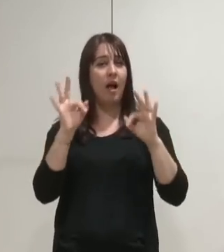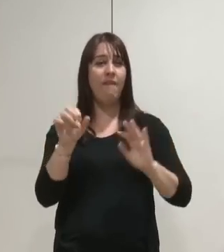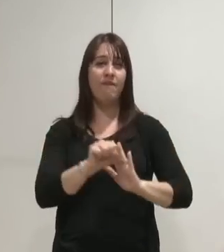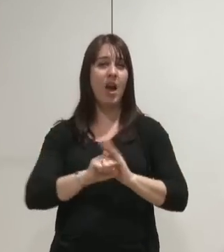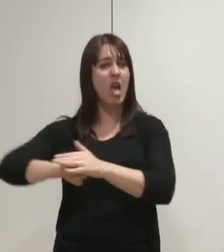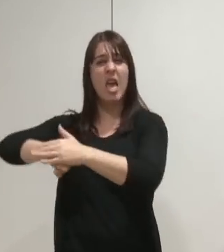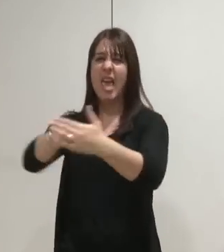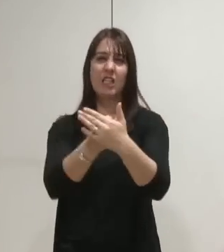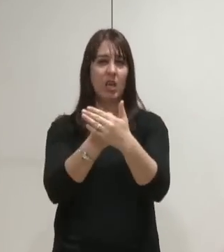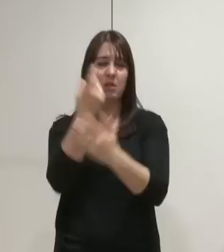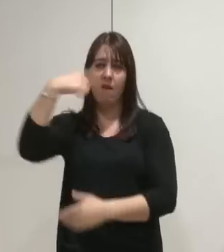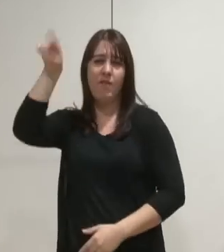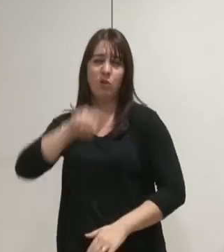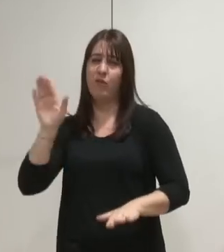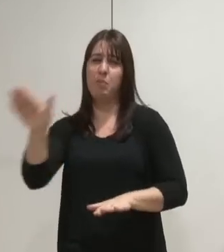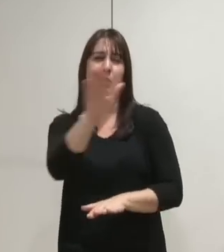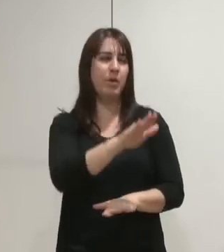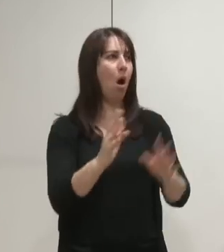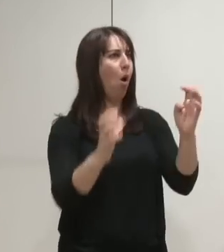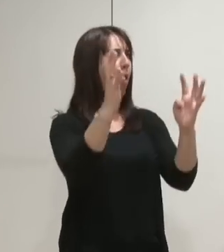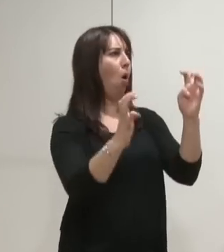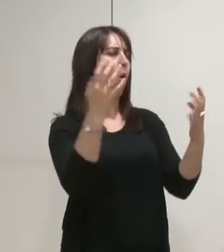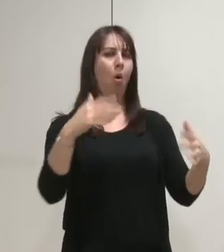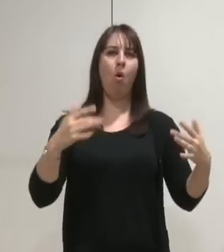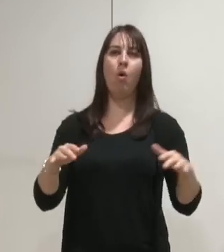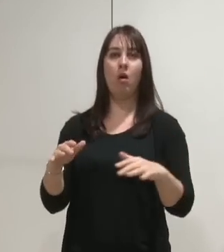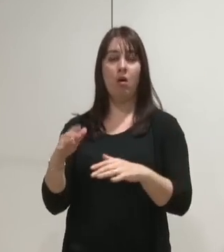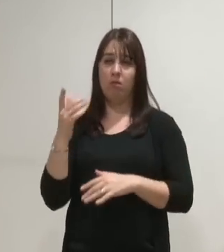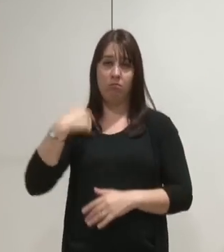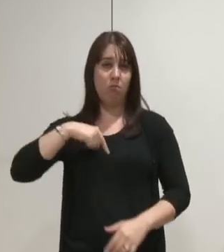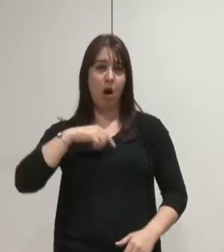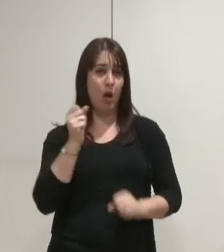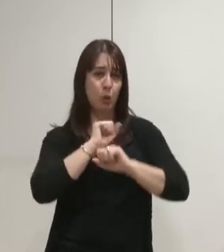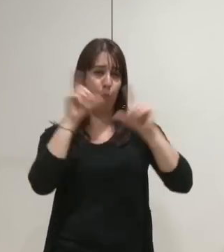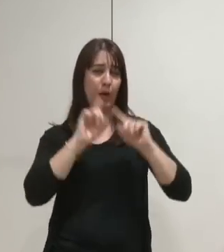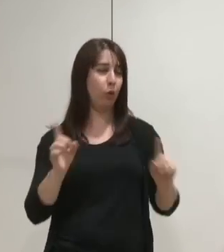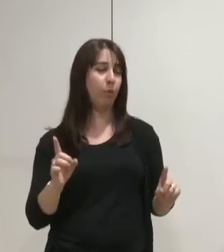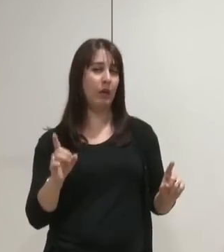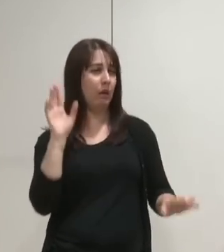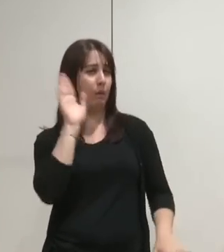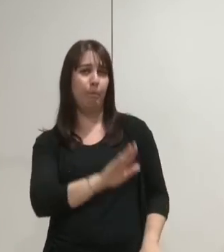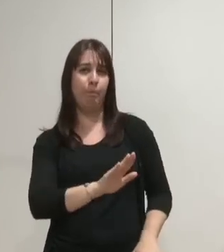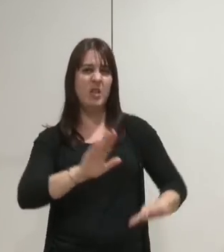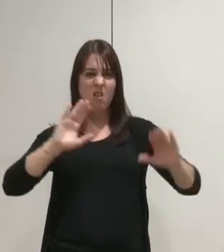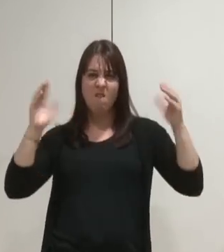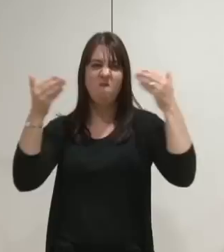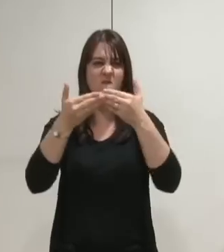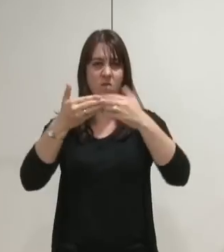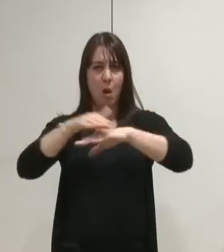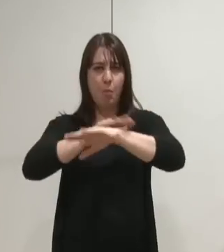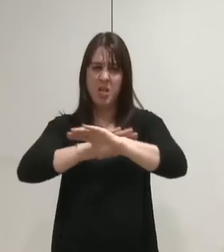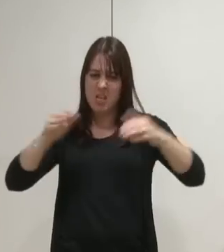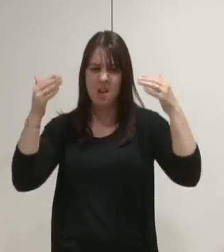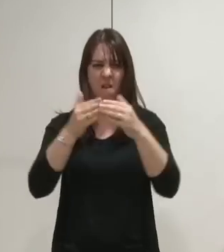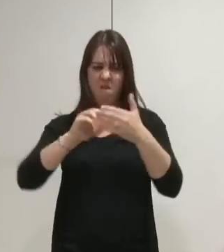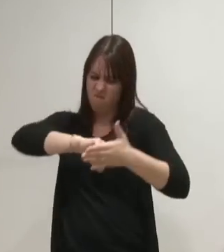et de ce point de vue là cela ne nous étonne pas cette radicalité politique que l'on